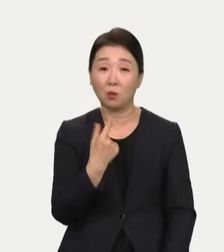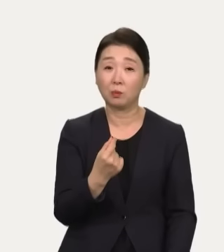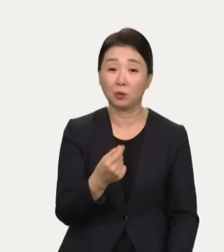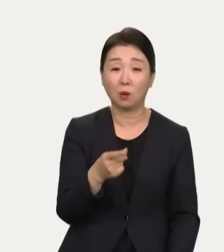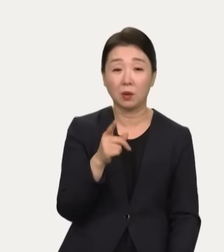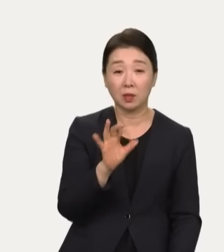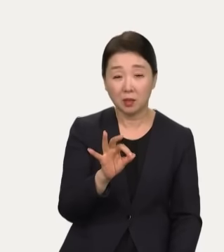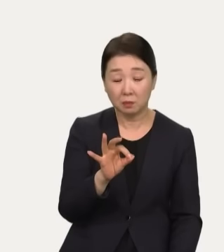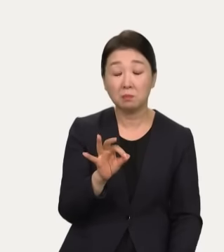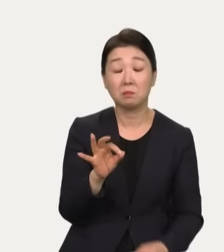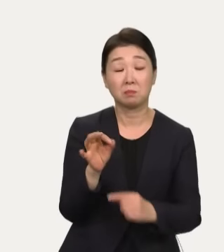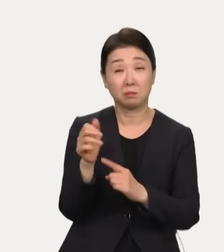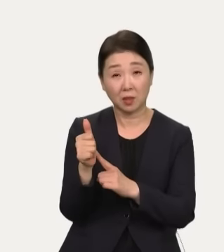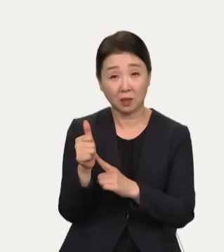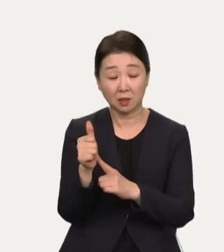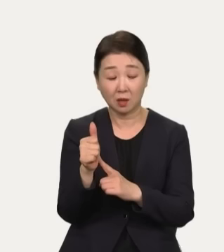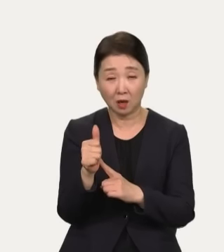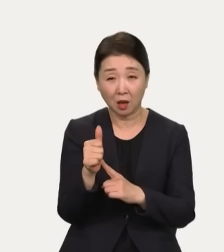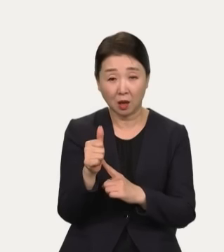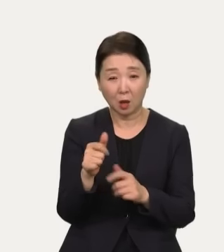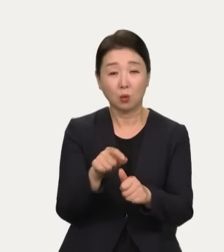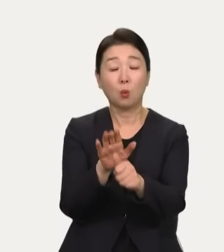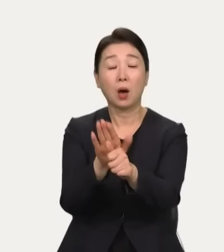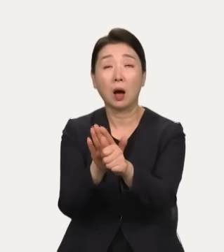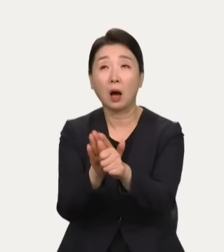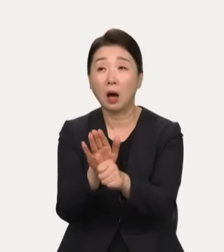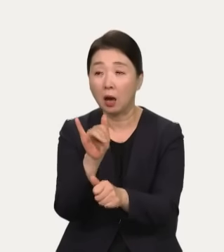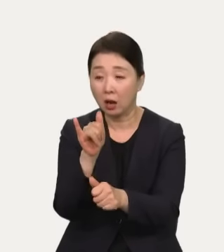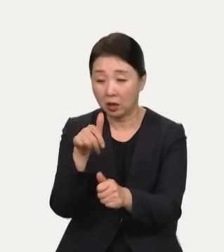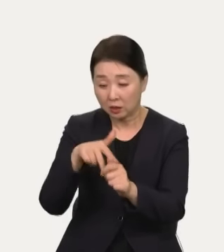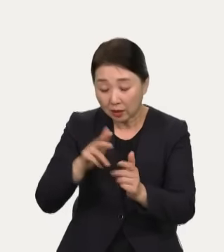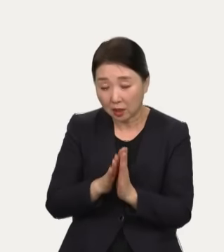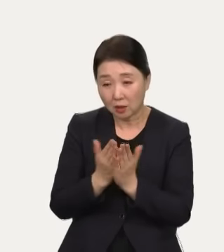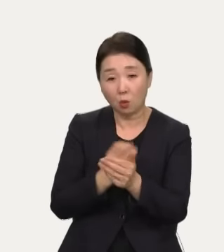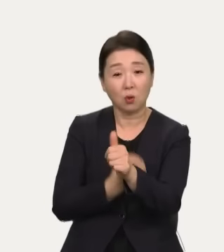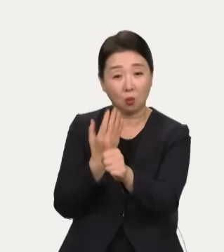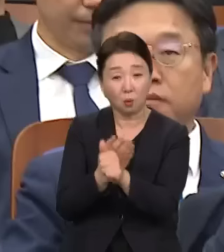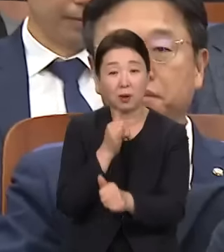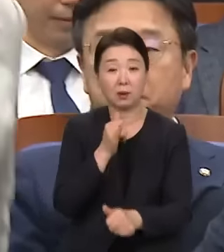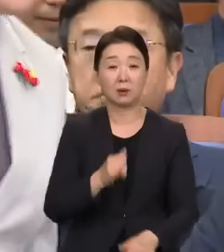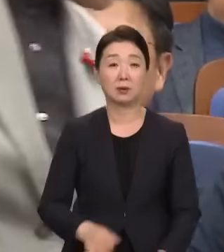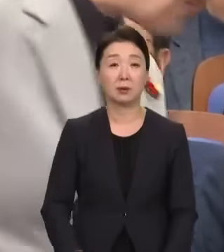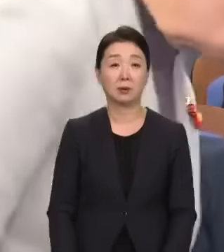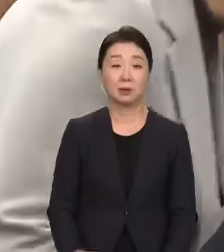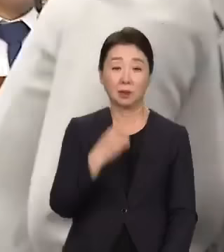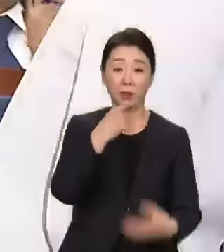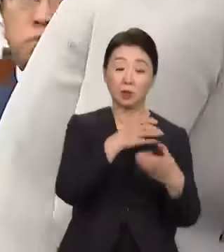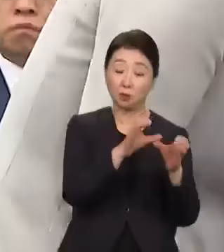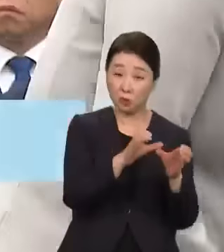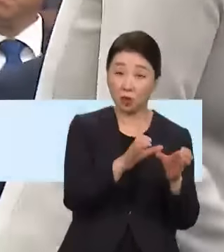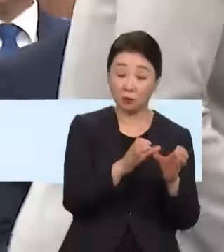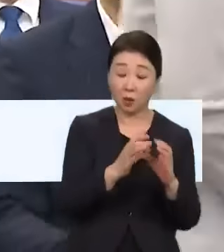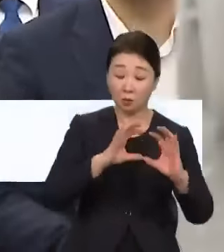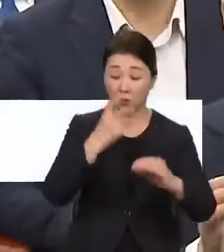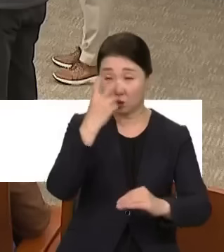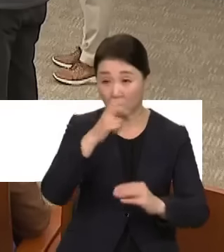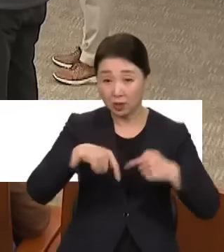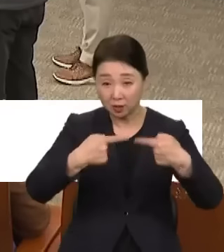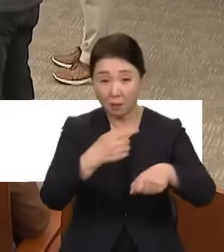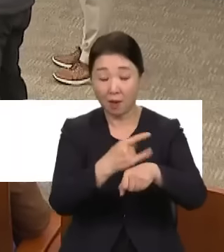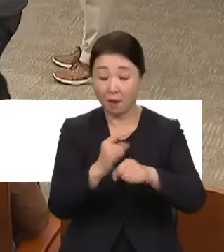임성근 전 사단장 구명 로비 의혹 당사자들은 오히려 고발을 당했다는 겁니다. 민주당은 국정조사 참여